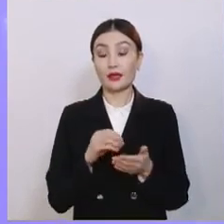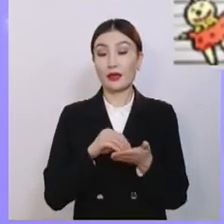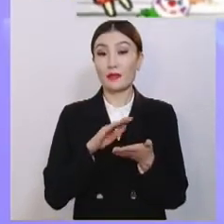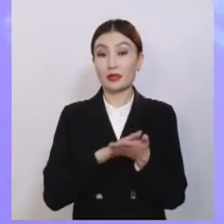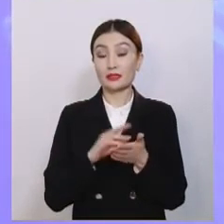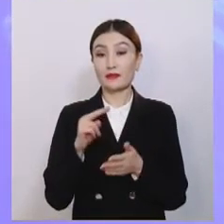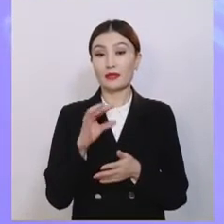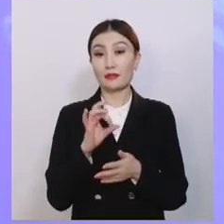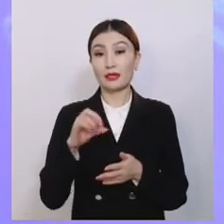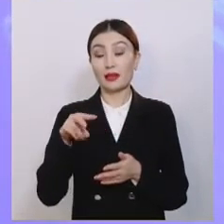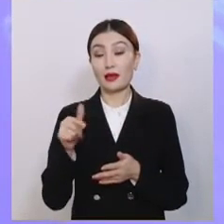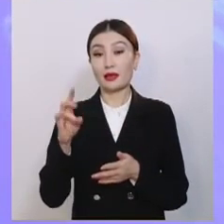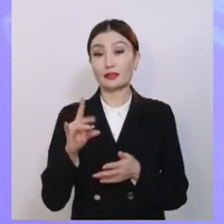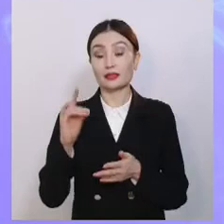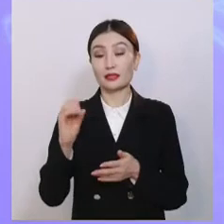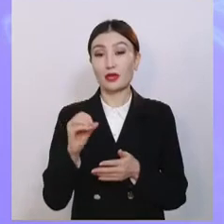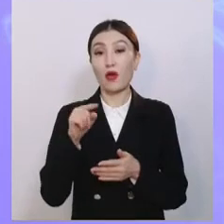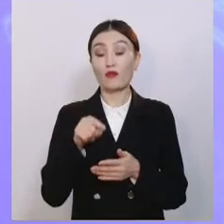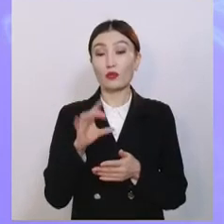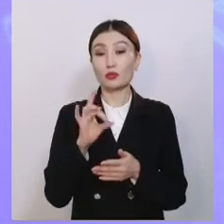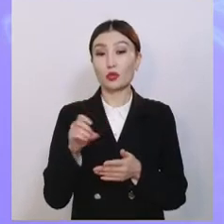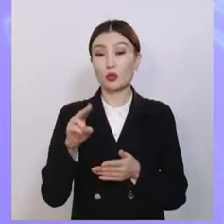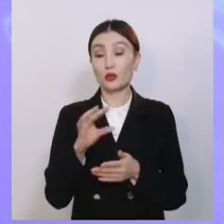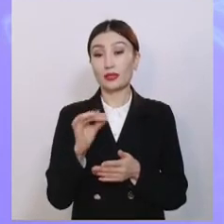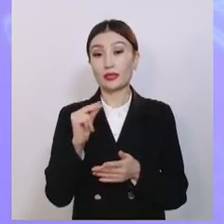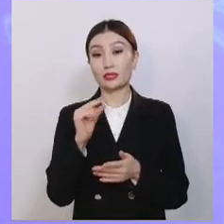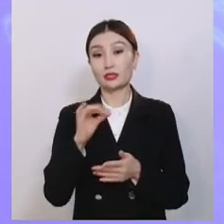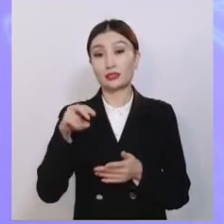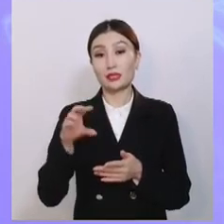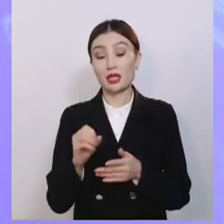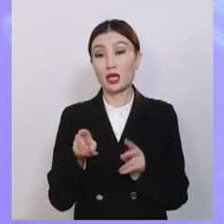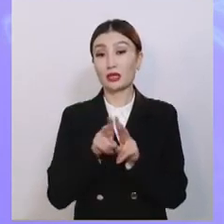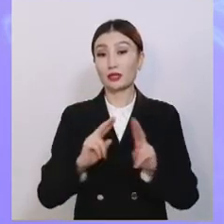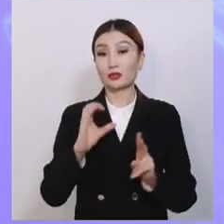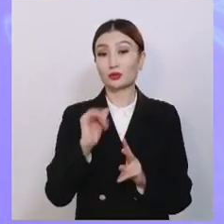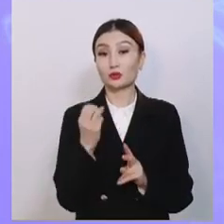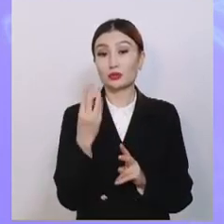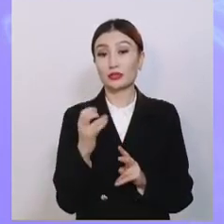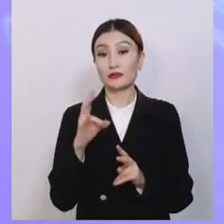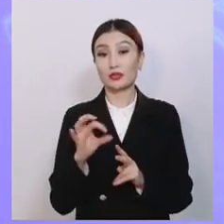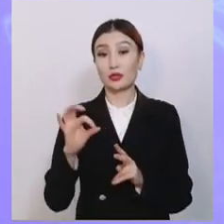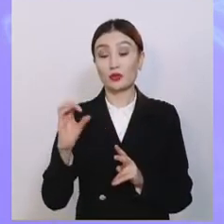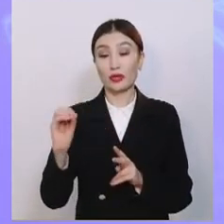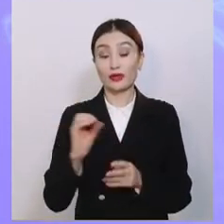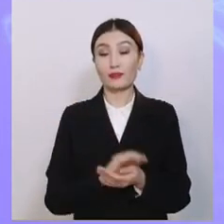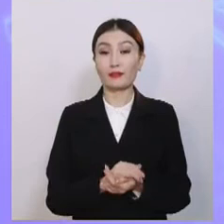Поставьте прилагательное в том же роде и числе, что и существительное.